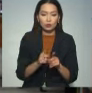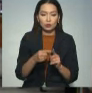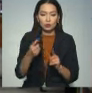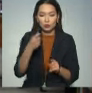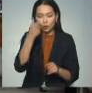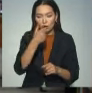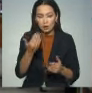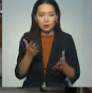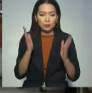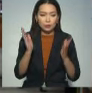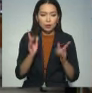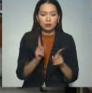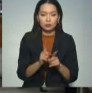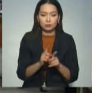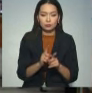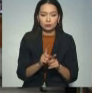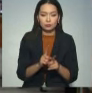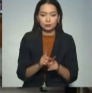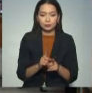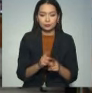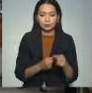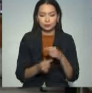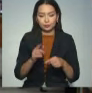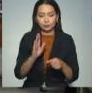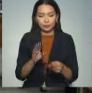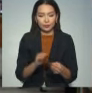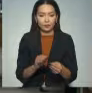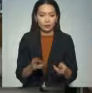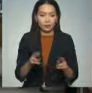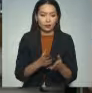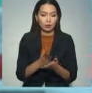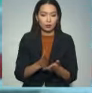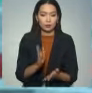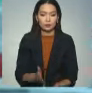осы ең жасыл энергетика болып есептеледі. Солай болып қала береді.